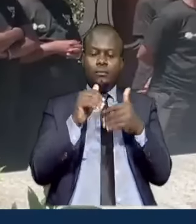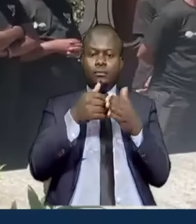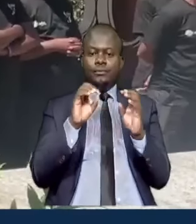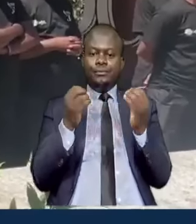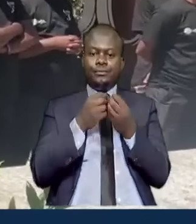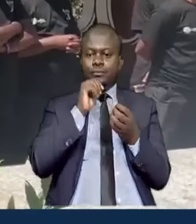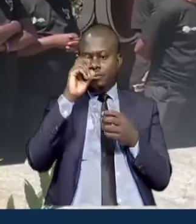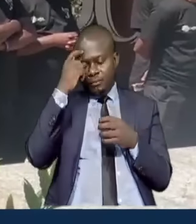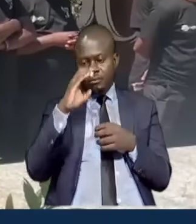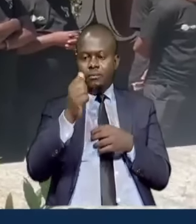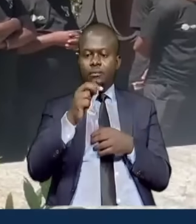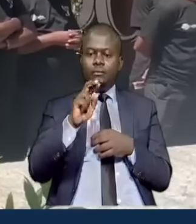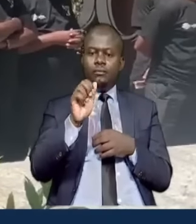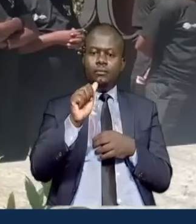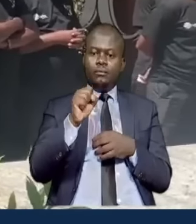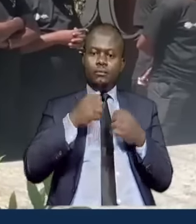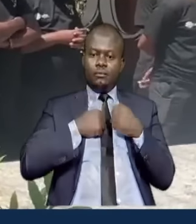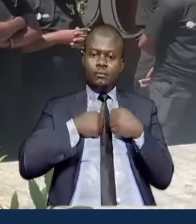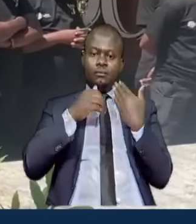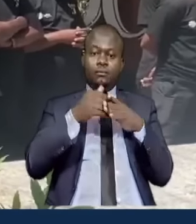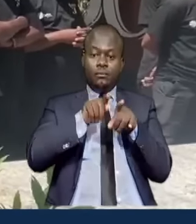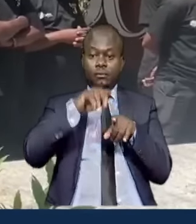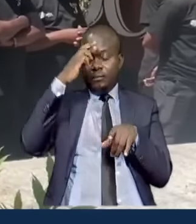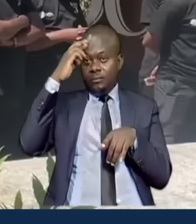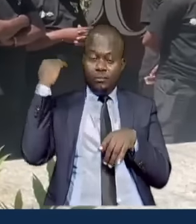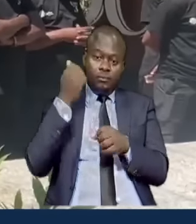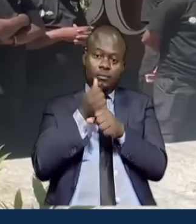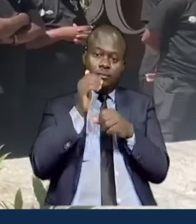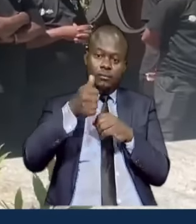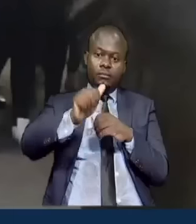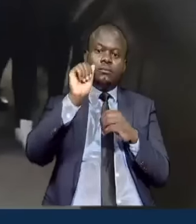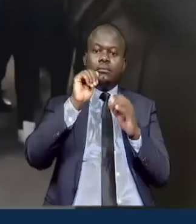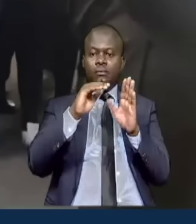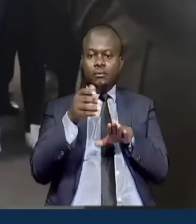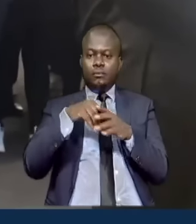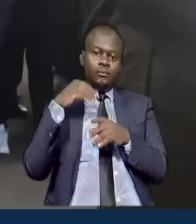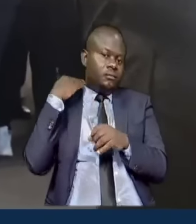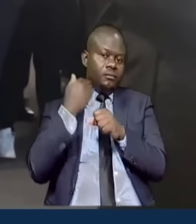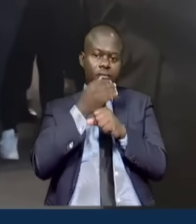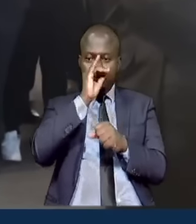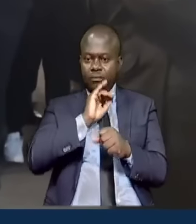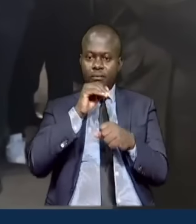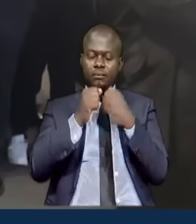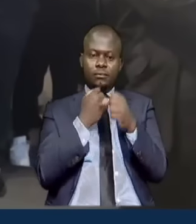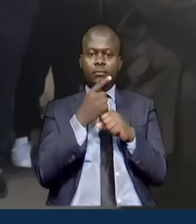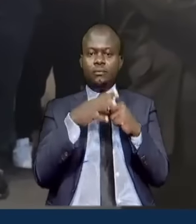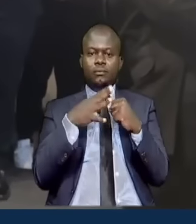utari wa leta Caritas Rwanda nabo bibutsa bari abakozi bawo bishwe mu gihe cya Jenoside yakorewe Abatutsi mu mwaka w'1994 ni